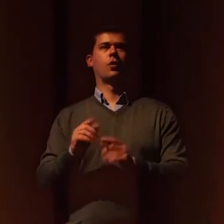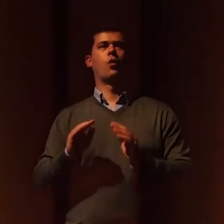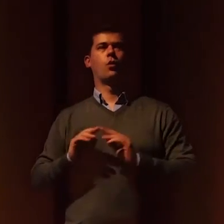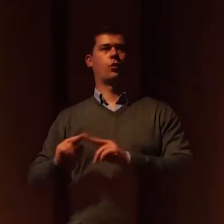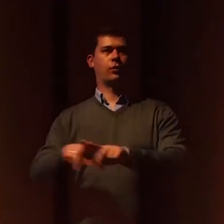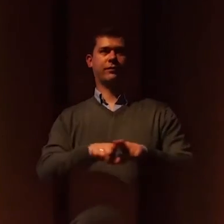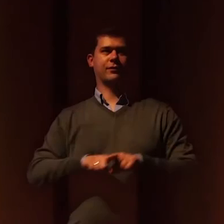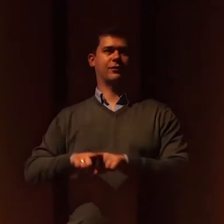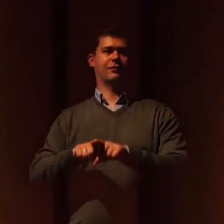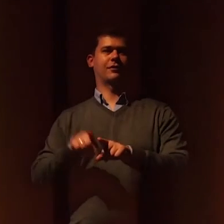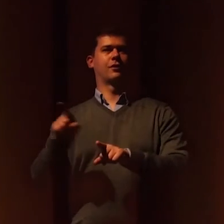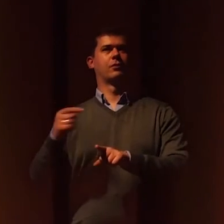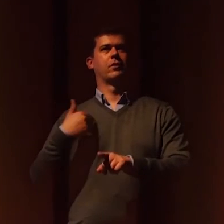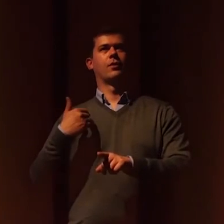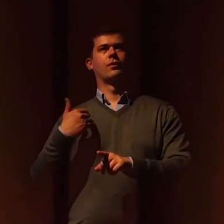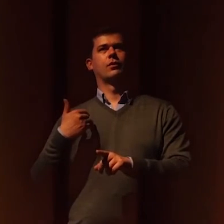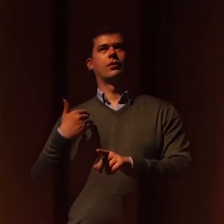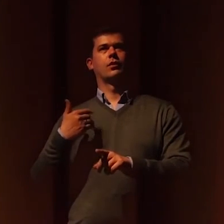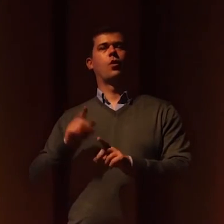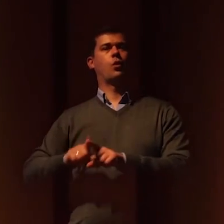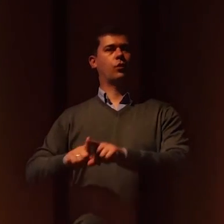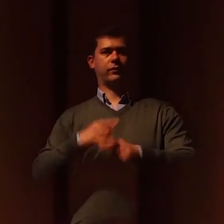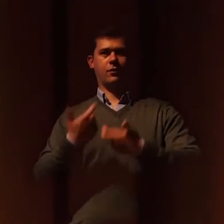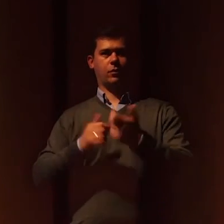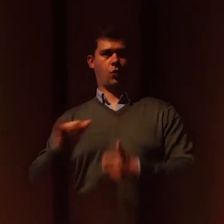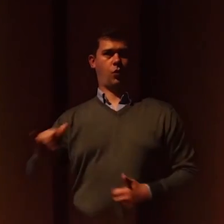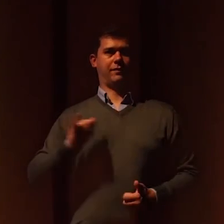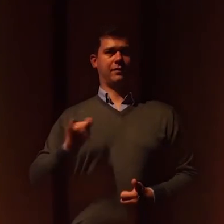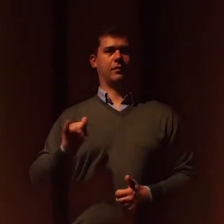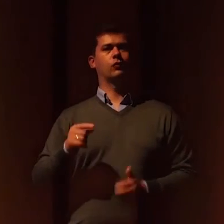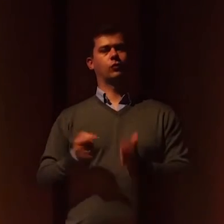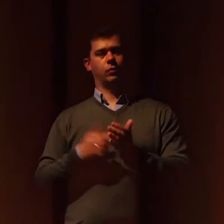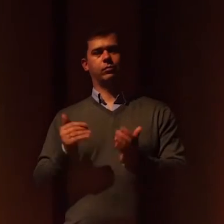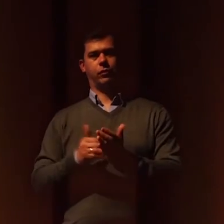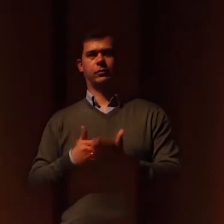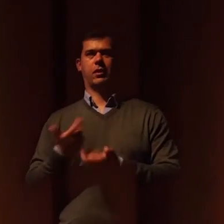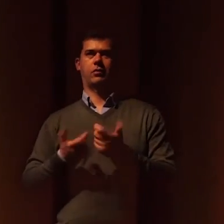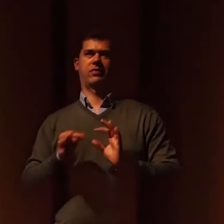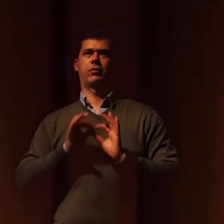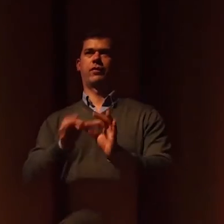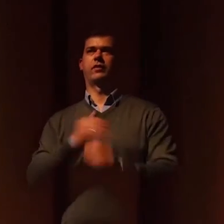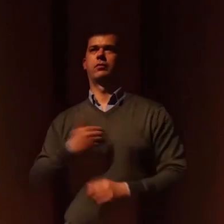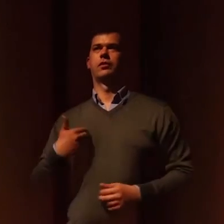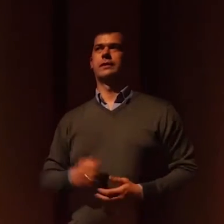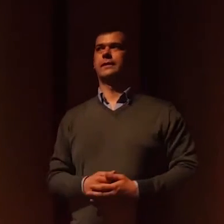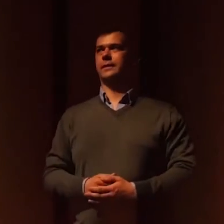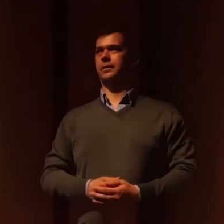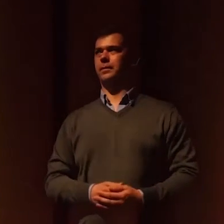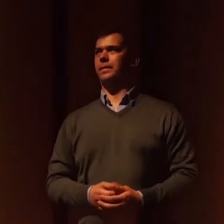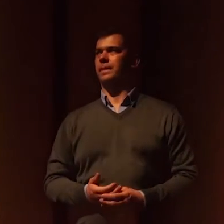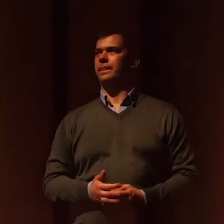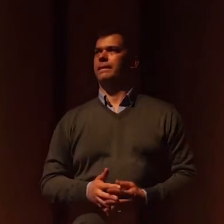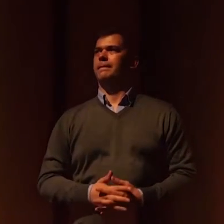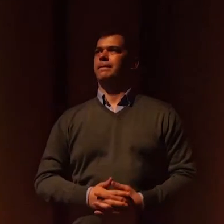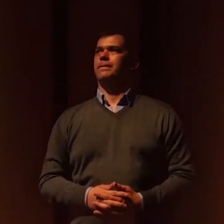równościowych które by mogły równość wprowadzać to jest to co powinno być kolejnej